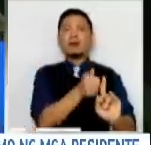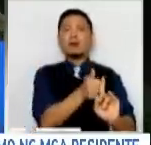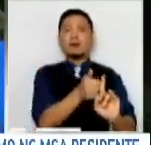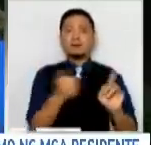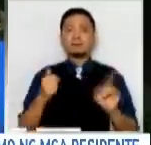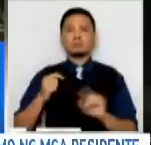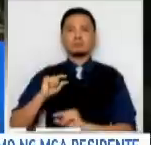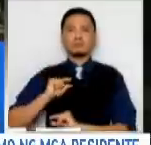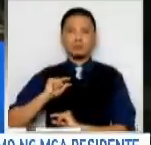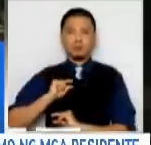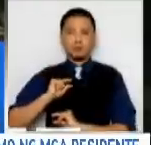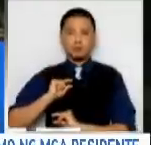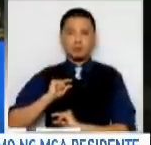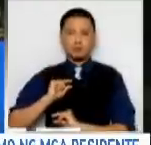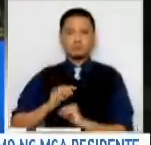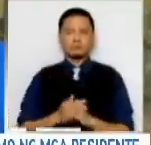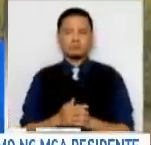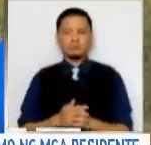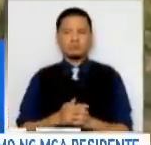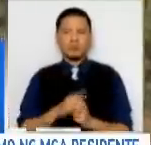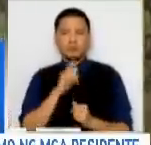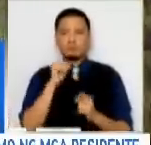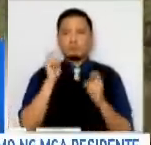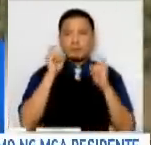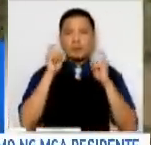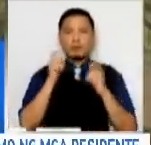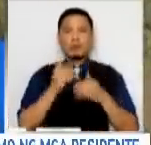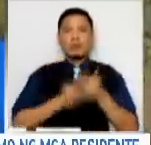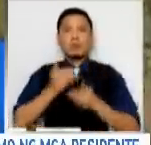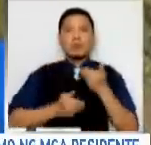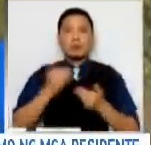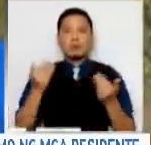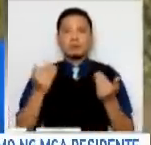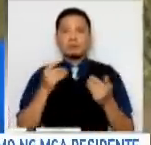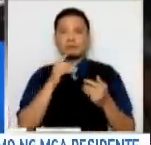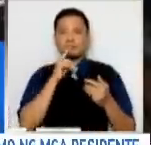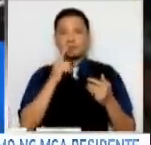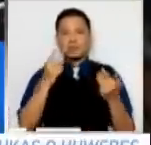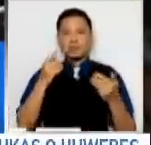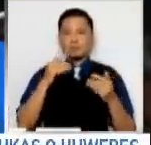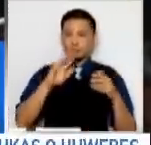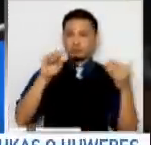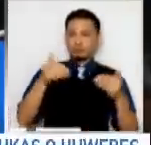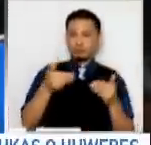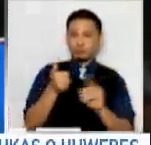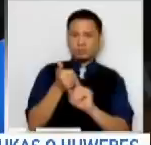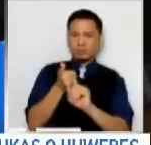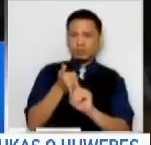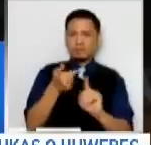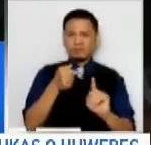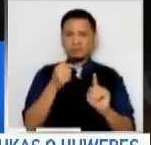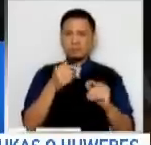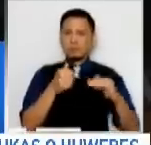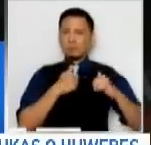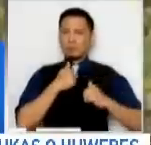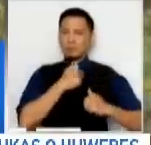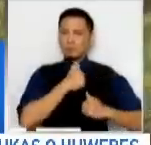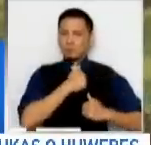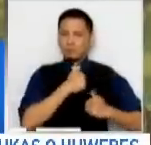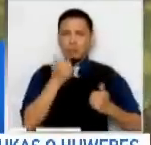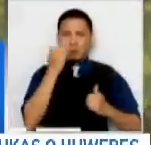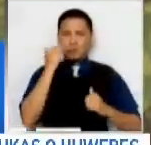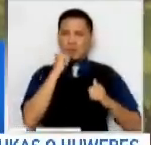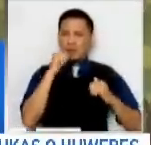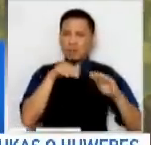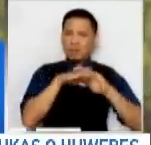nga nagmamadali daw siya kasi pakilala nga niya, sundalo siya at bakit hindi siya pagbigyan? Ang violation lang naman